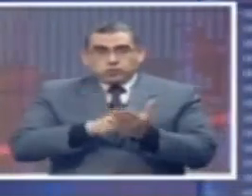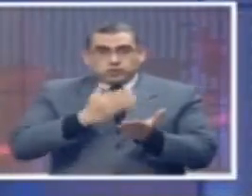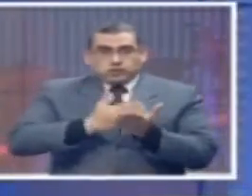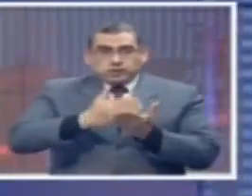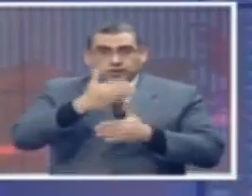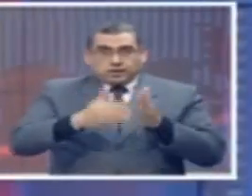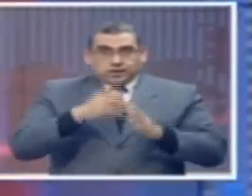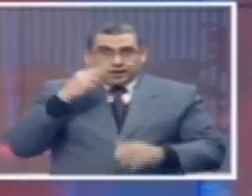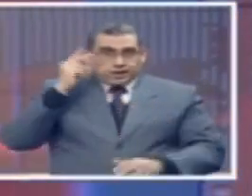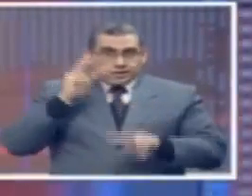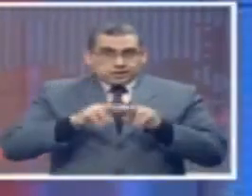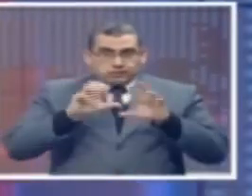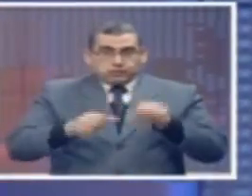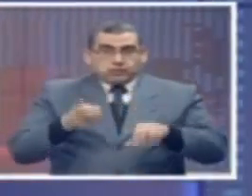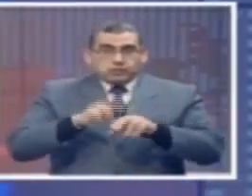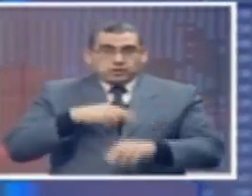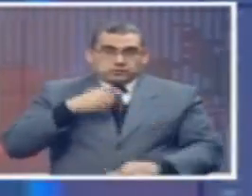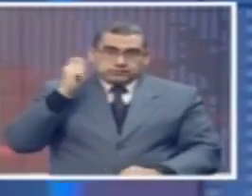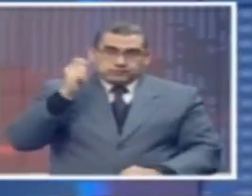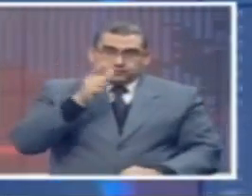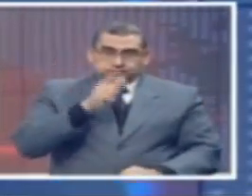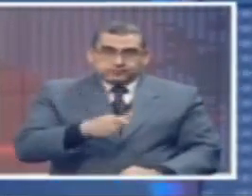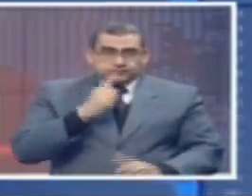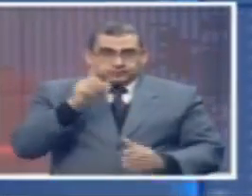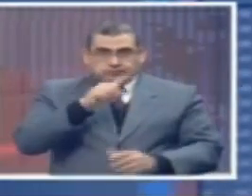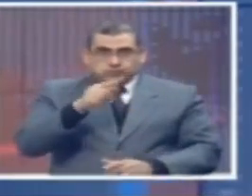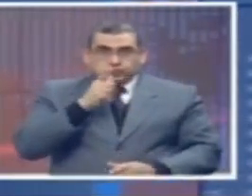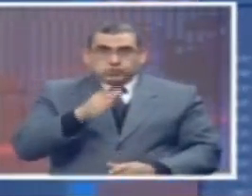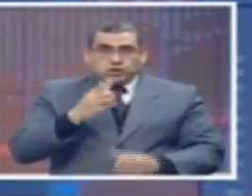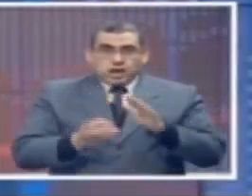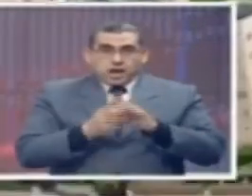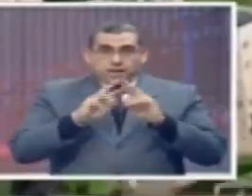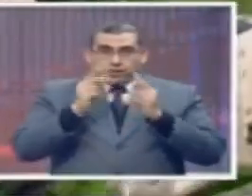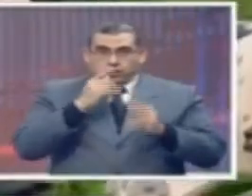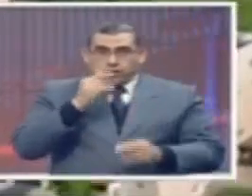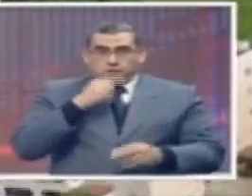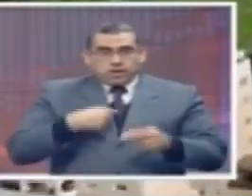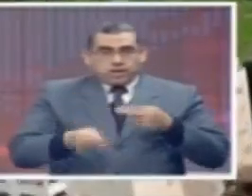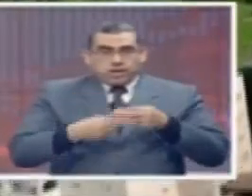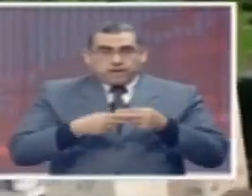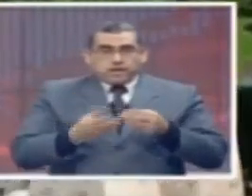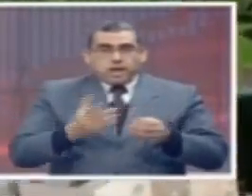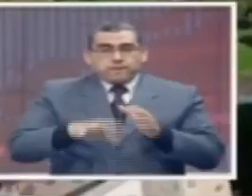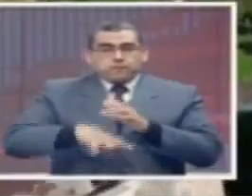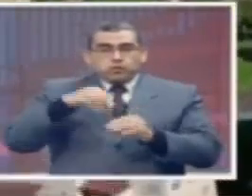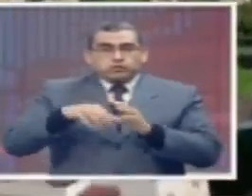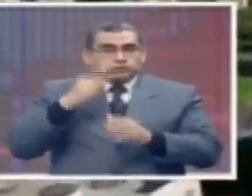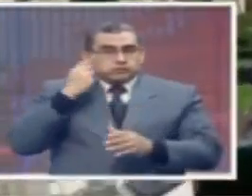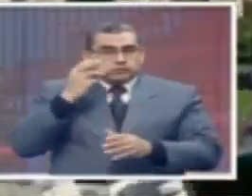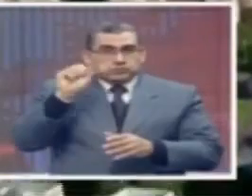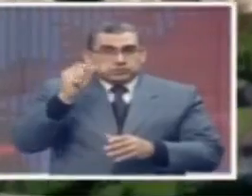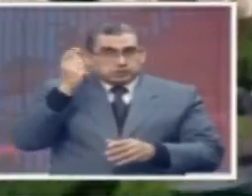2500 وحدة استيطانية جديدة في الأراضي المحتلة، وأكدت الجامعة العربية رفضها لكل